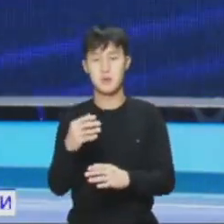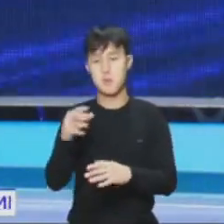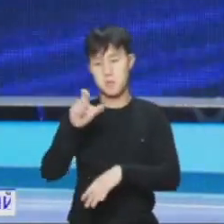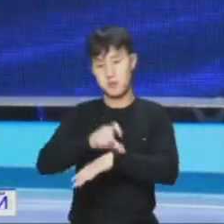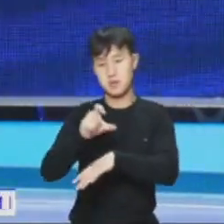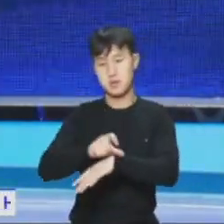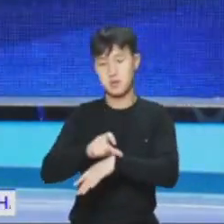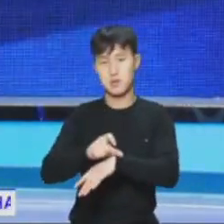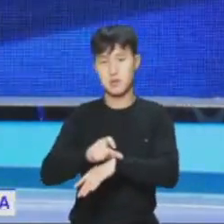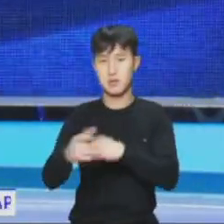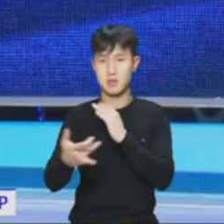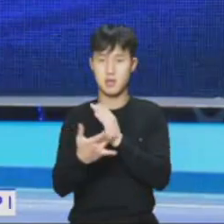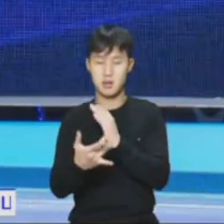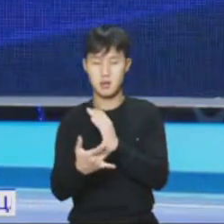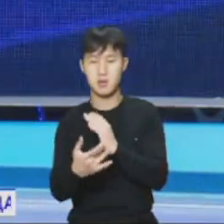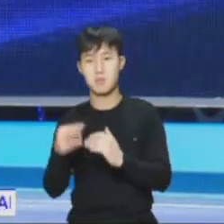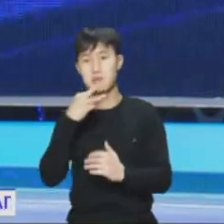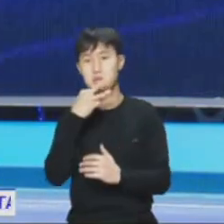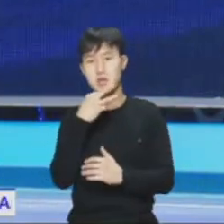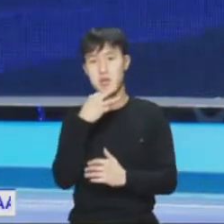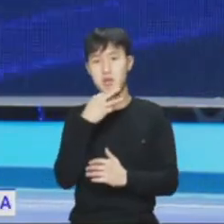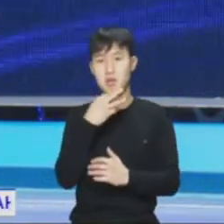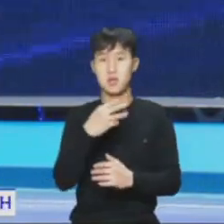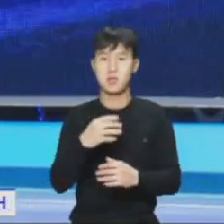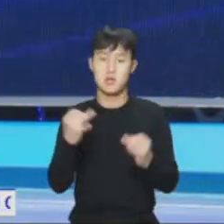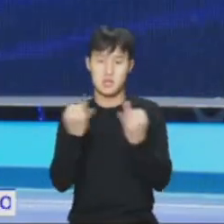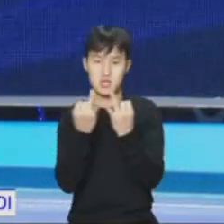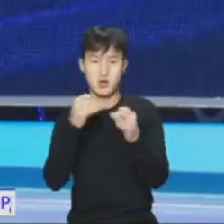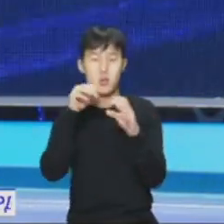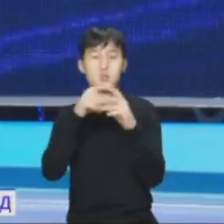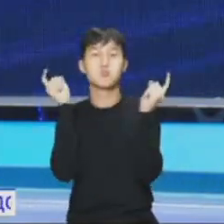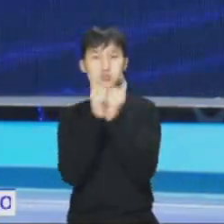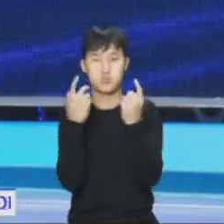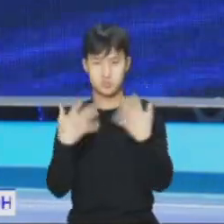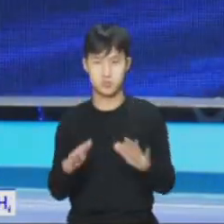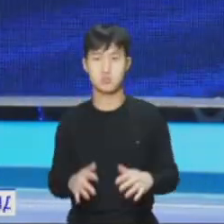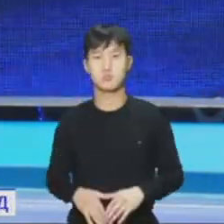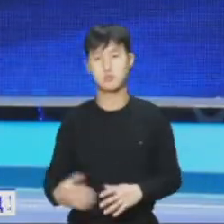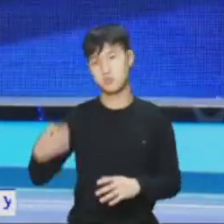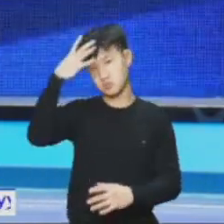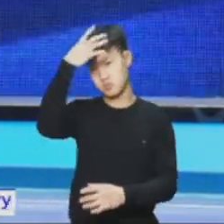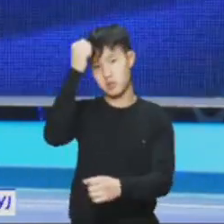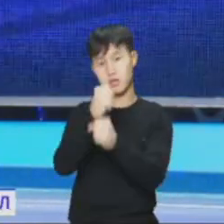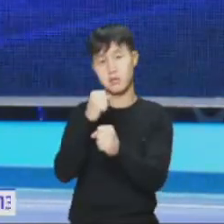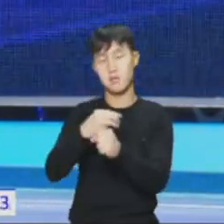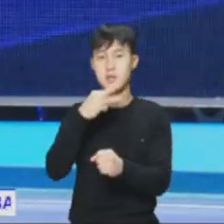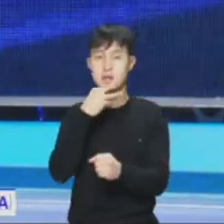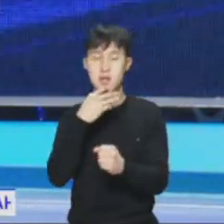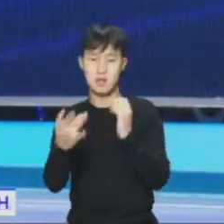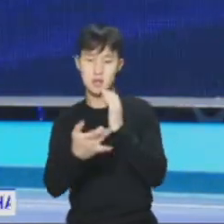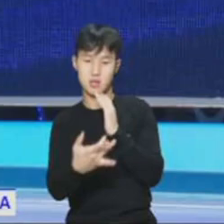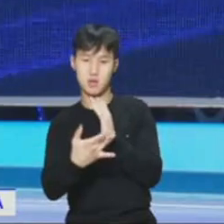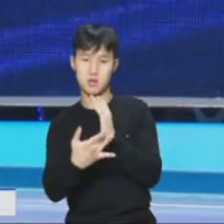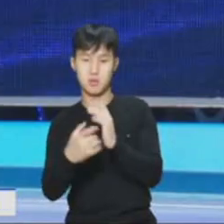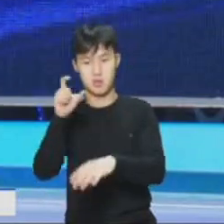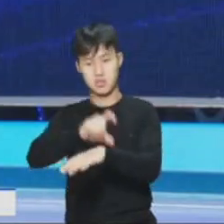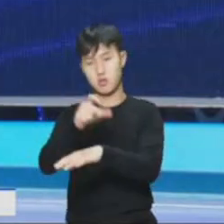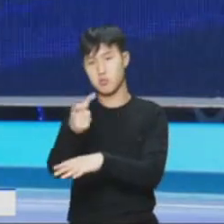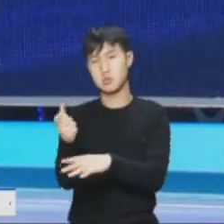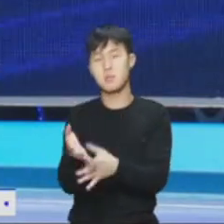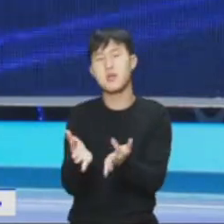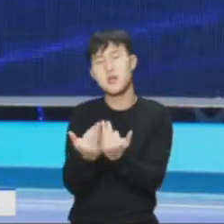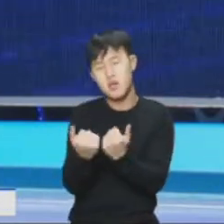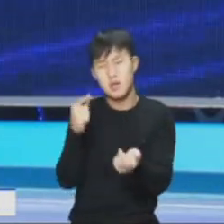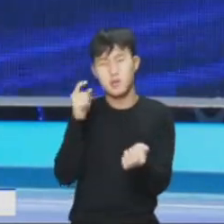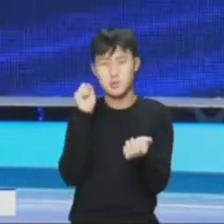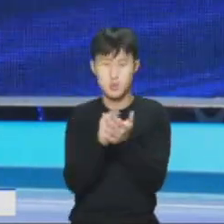мэрэгжилтнүүд орон нутгаас 300 орчим админууд цахимаар оролцжээ. За энэ үед төрд ажиллаж байгаа мэдээлэл технологийн мэрэгжилтнүүдэд хамгийн ихээр хэрэгцээтэй